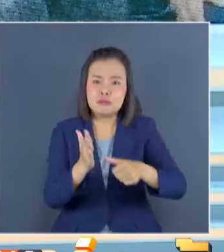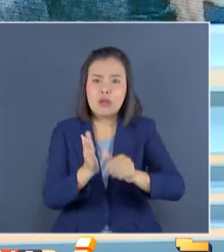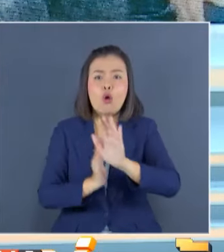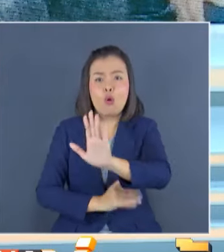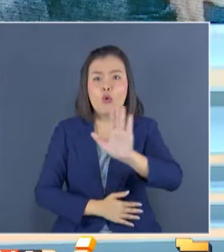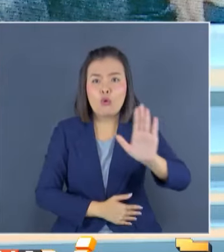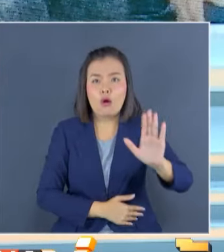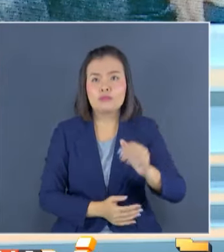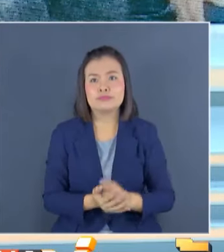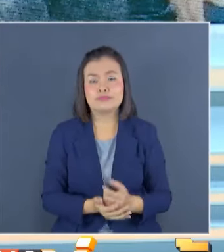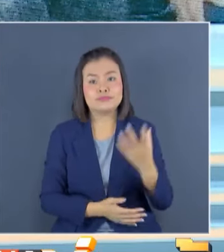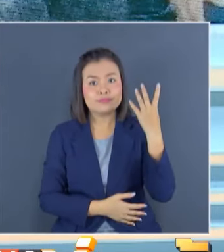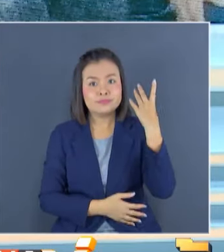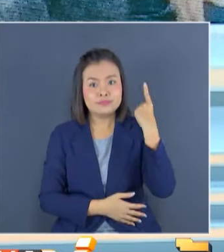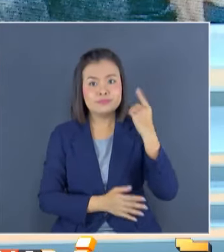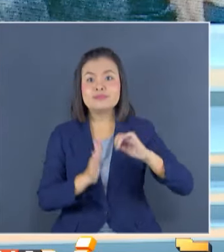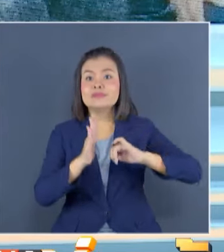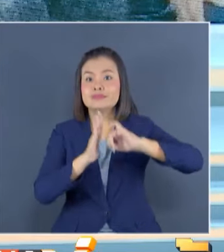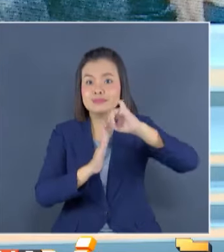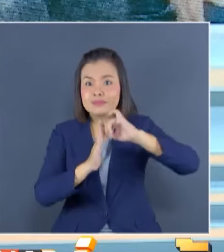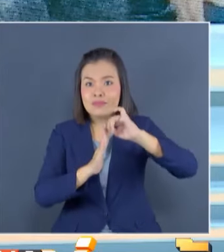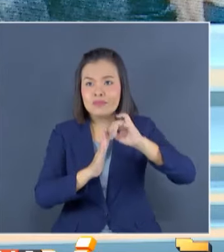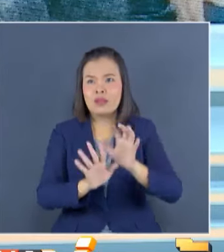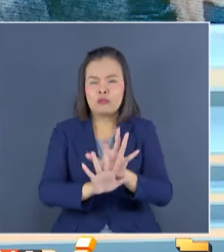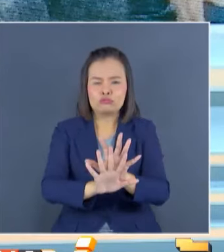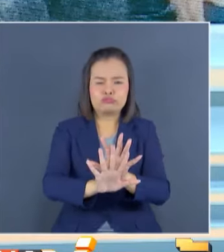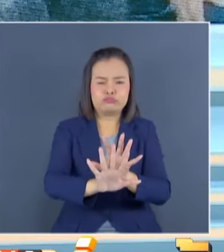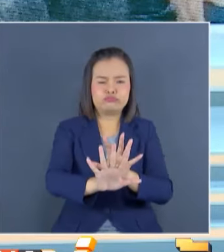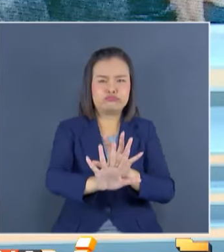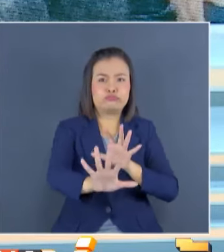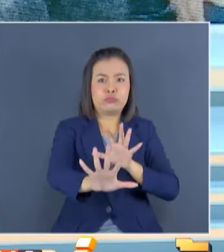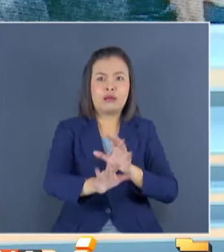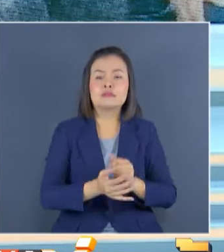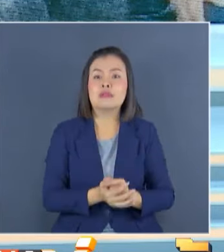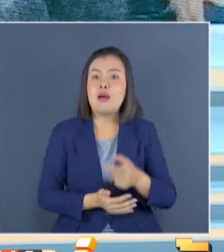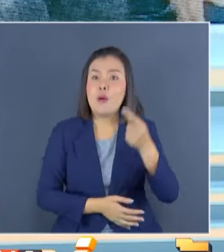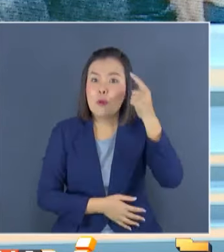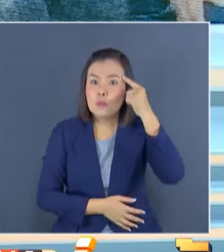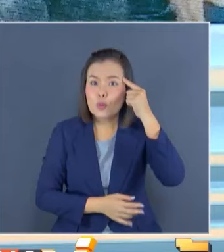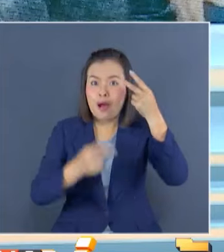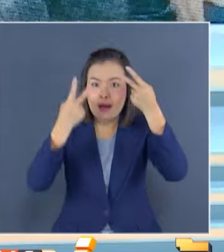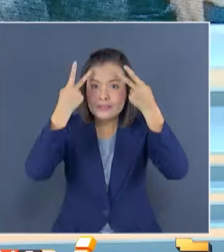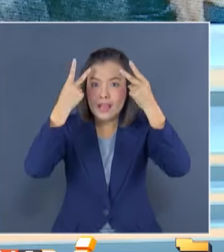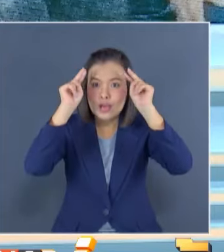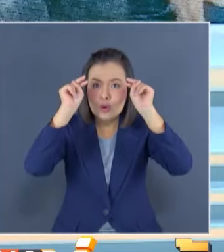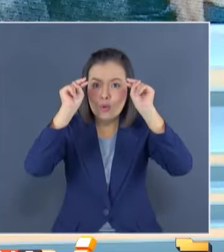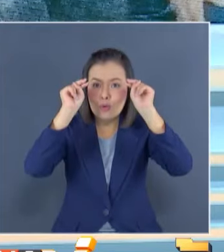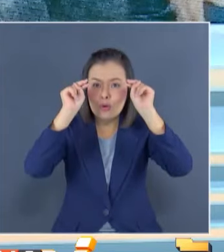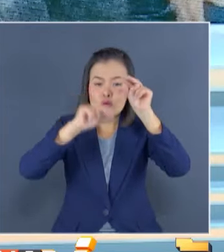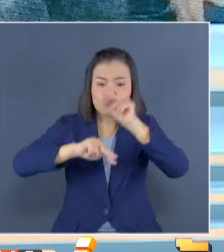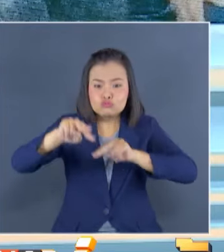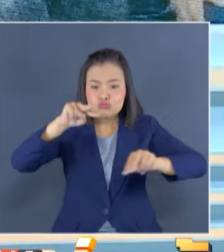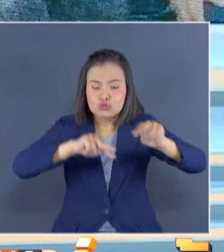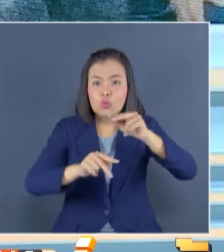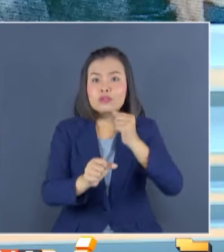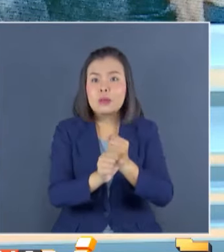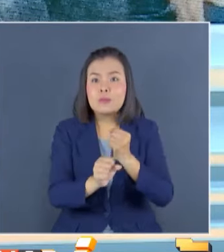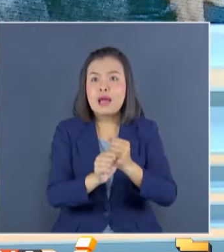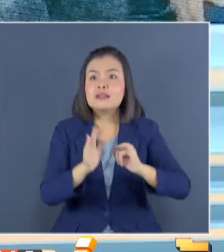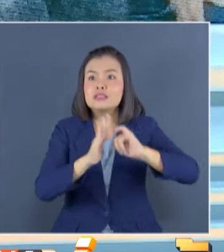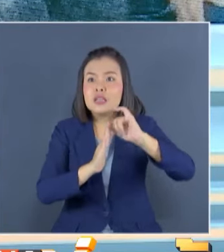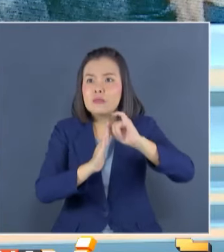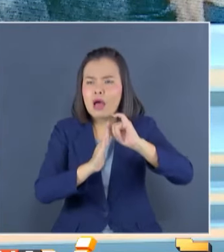อ้าวคุณผู้ชมเมื่อวานนี้ที่จังหวัดเชียงใหม่ต้องใช้คำว่าคึกคักเป็นอย่างมากครับแม้ผมนึกว่าท่านนายกรัฐมนตรีไปตรวจภารกิจที่จังหวัดเชียงใหม่